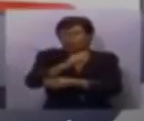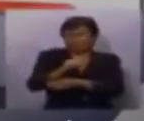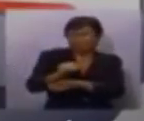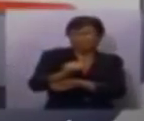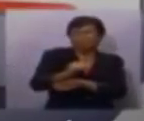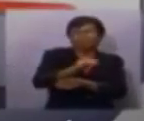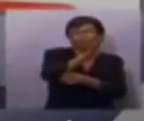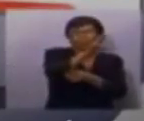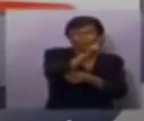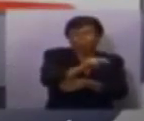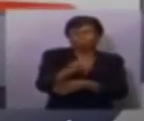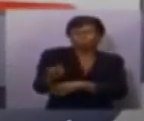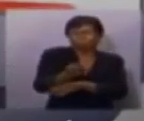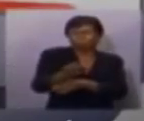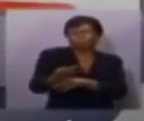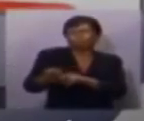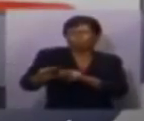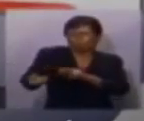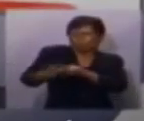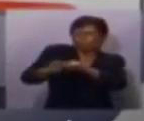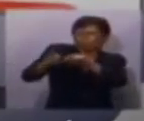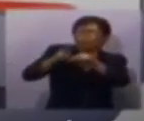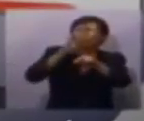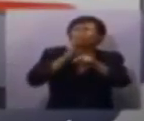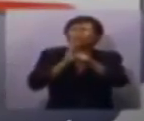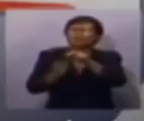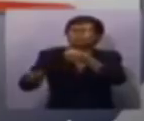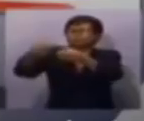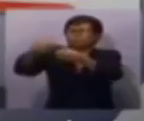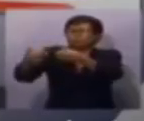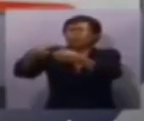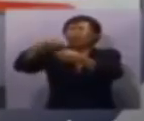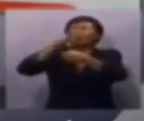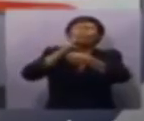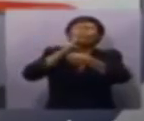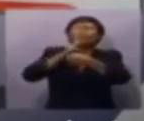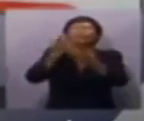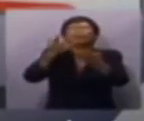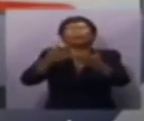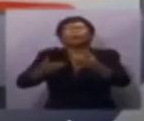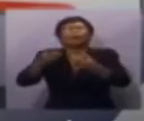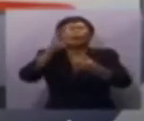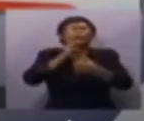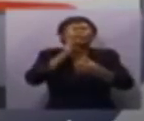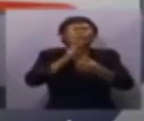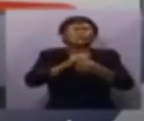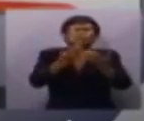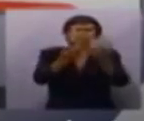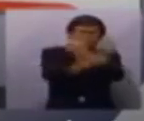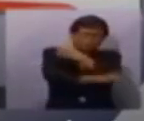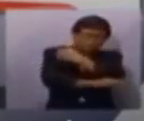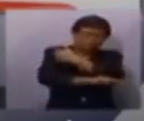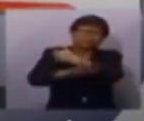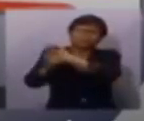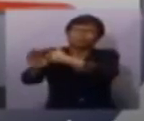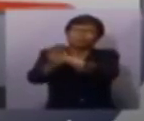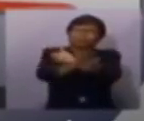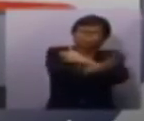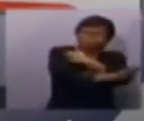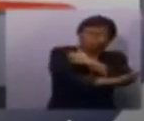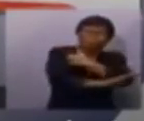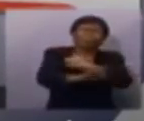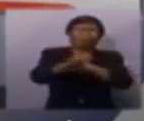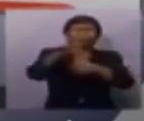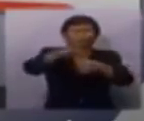penyertaan pemimpin atau calon wanita, sebab calon wanita ni di mana-mana negeri pun mereka merupakan segmen pengundi yang